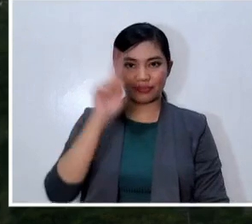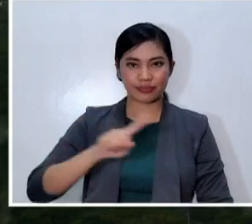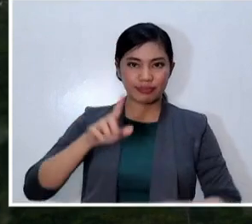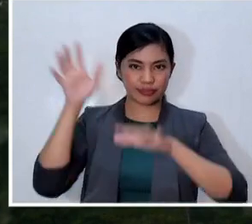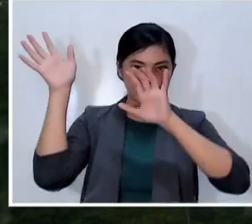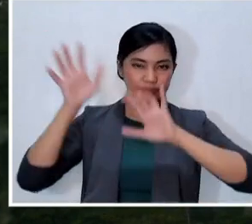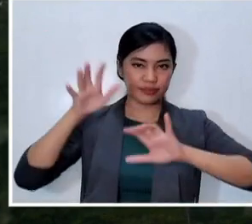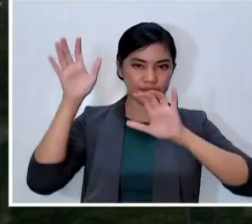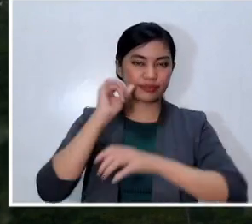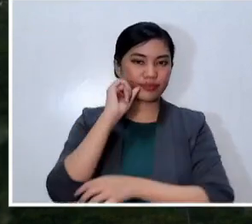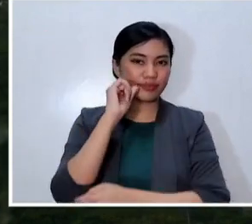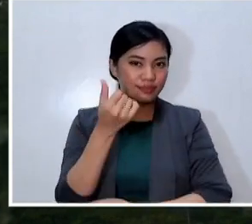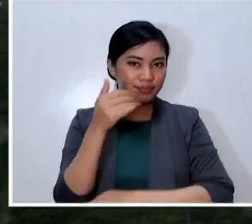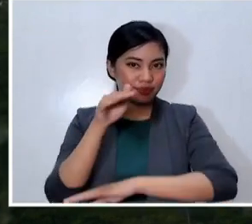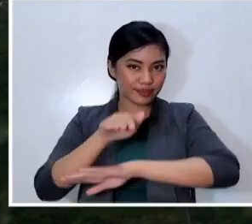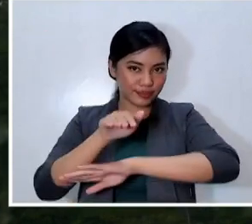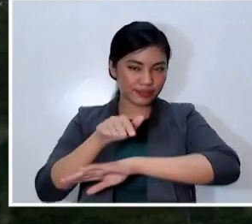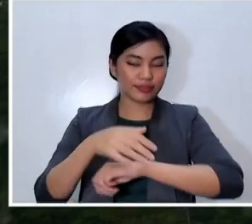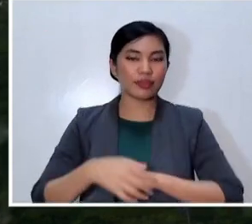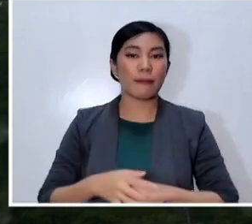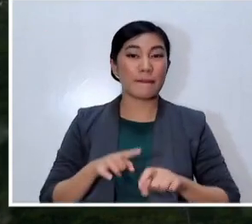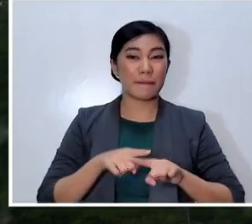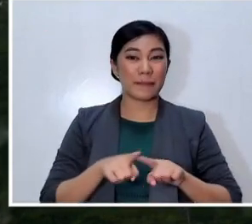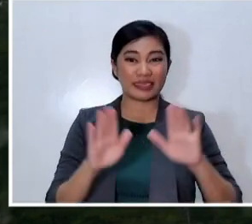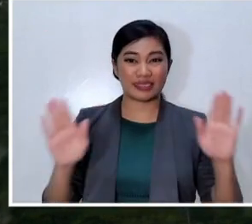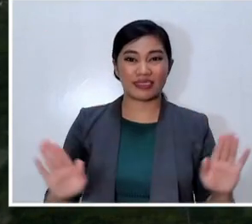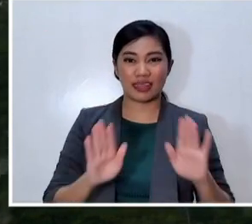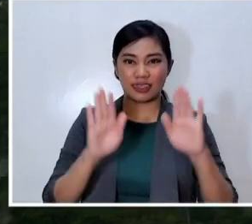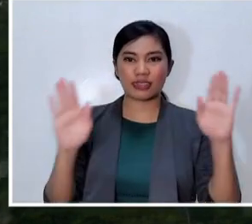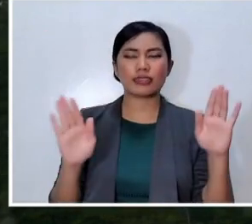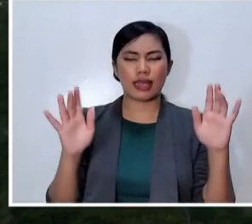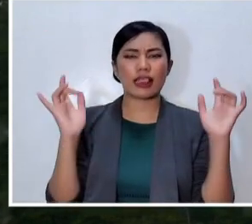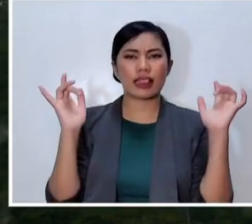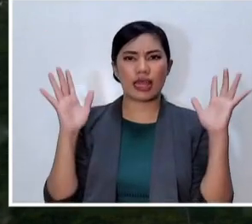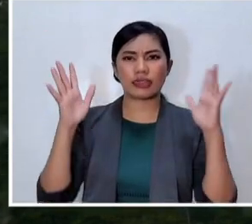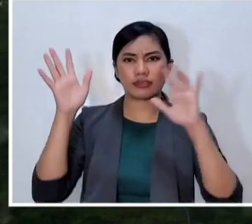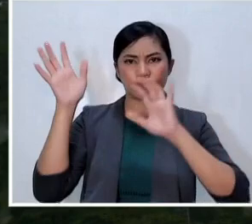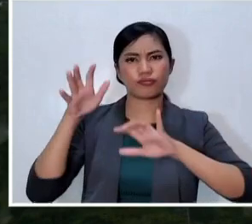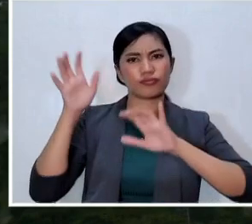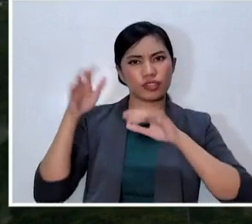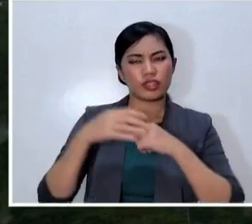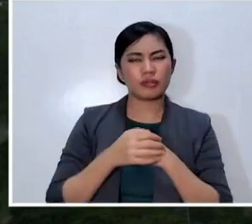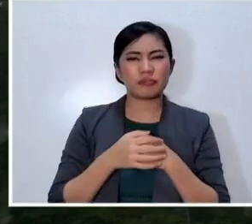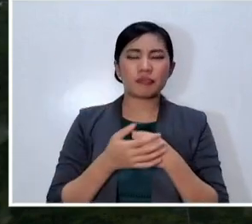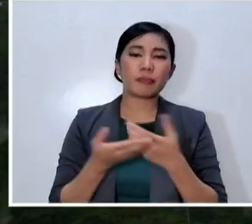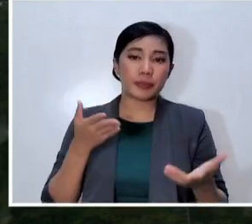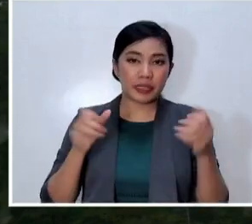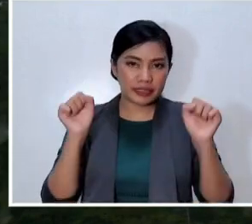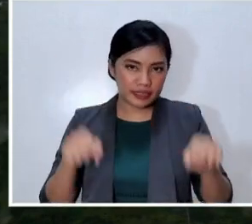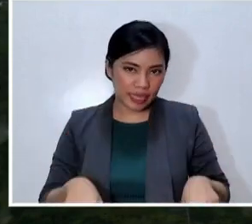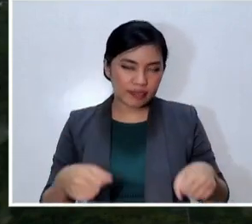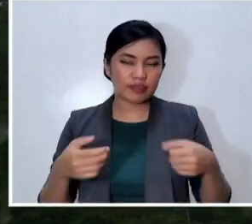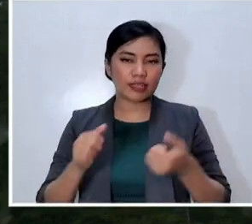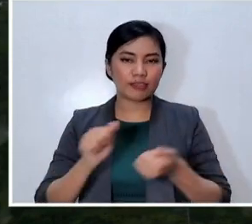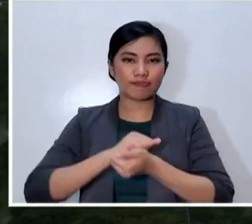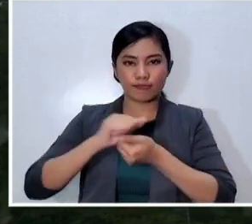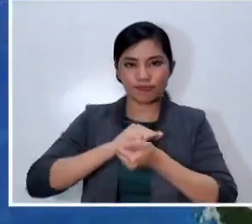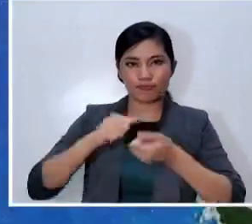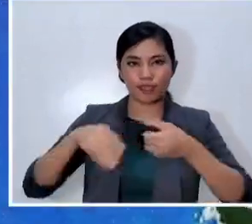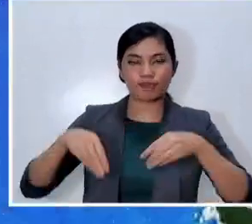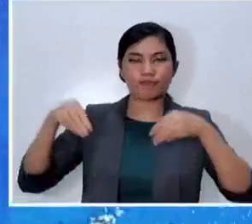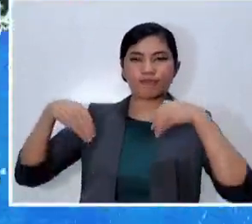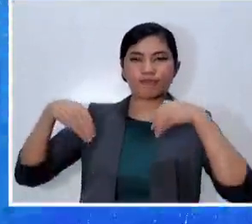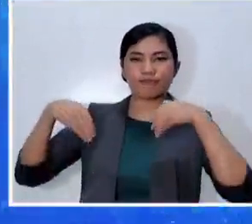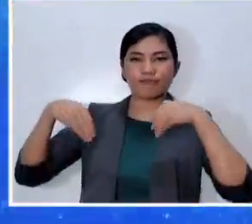Pero pagdating ng Linggo, mababa ang tsansa ng ulan. Kaya makakapaglaba, sampay po tayo kapamilya. Patuloy naman mga enjoy